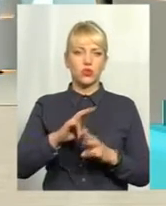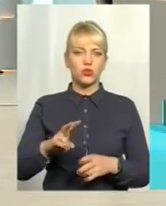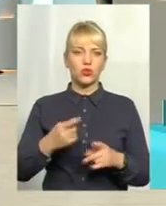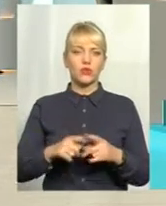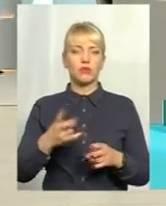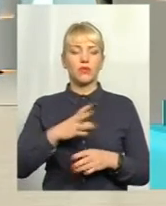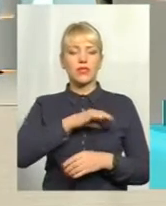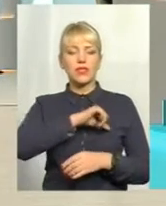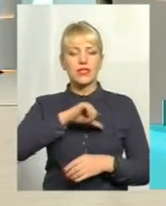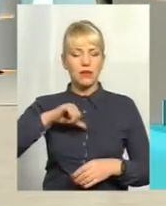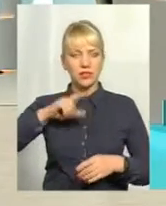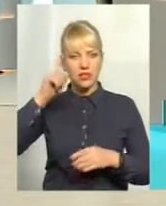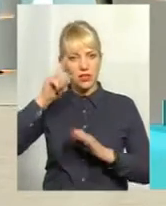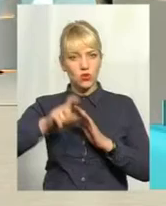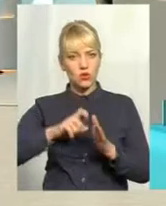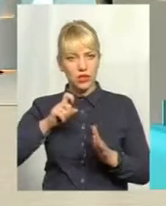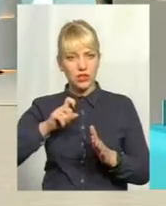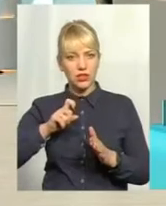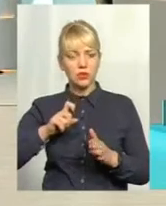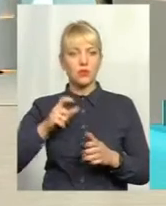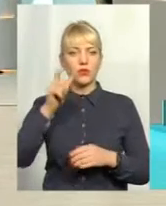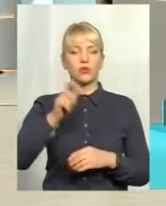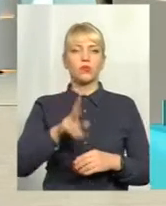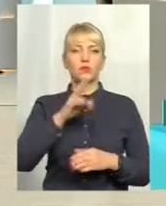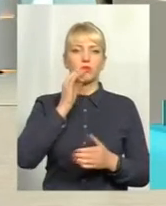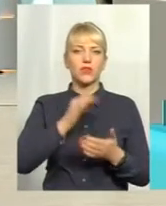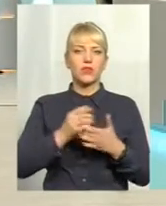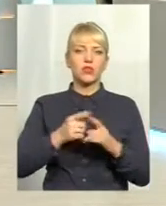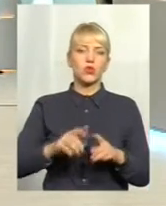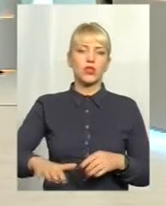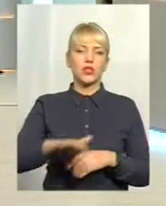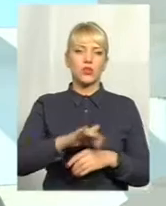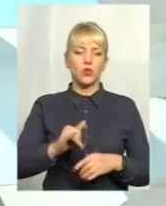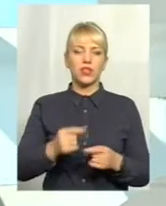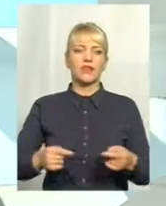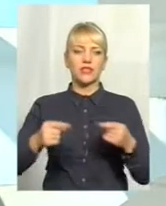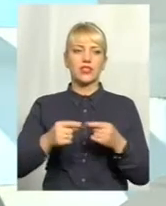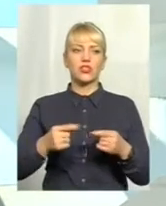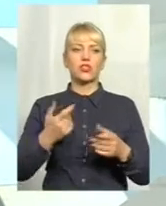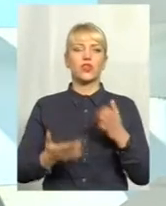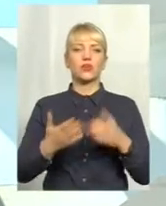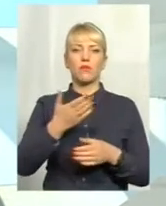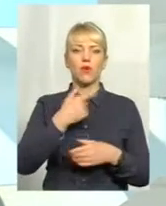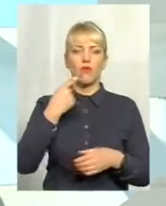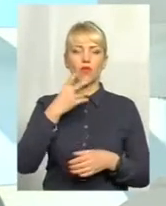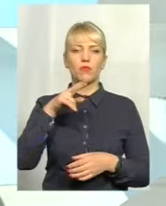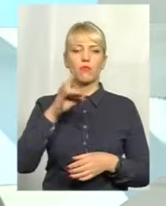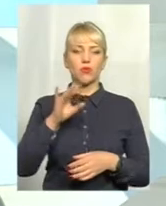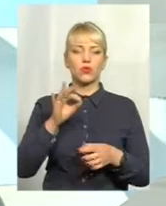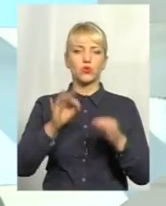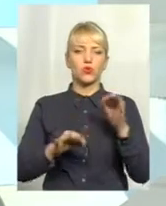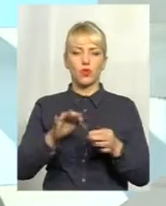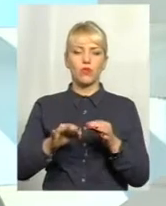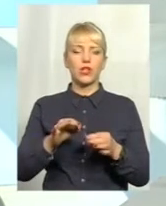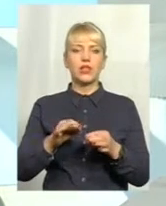сам з'ясувати особу, яка відповідальна за цю територію, і визначити її, ну, якщо ми говоримо про відшкодування